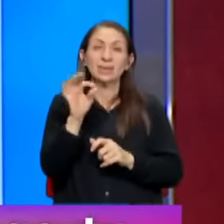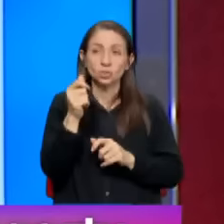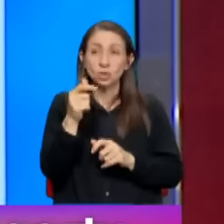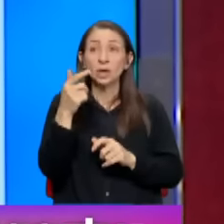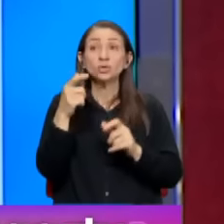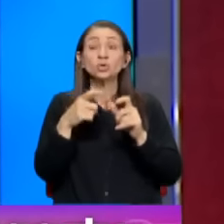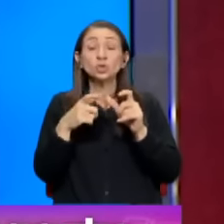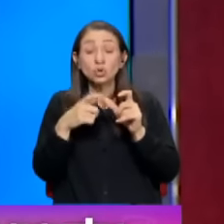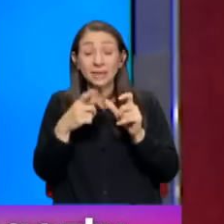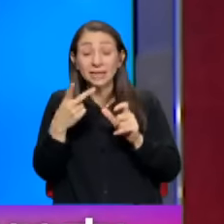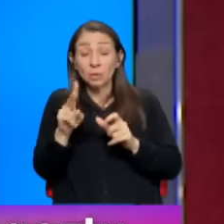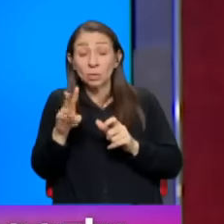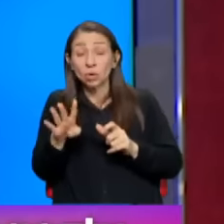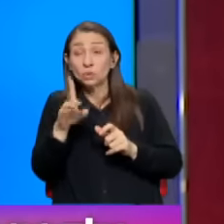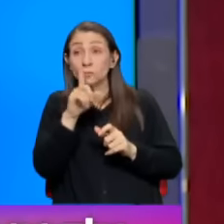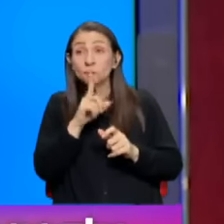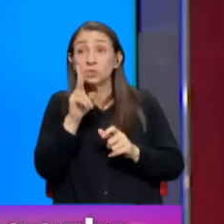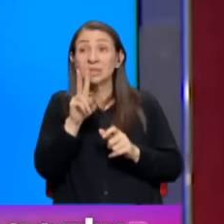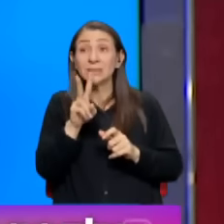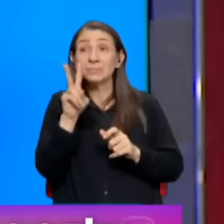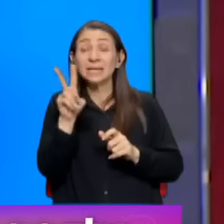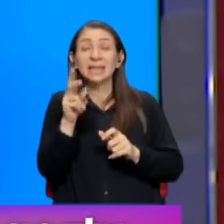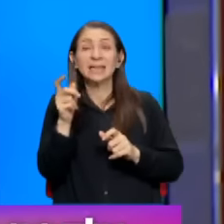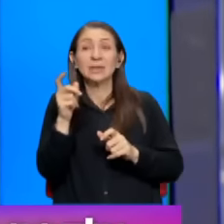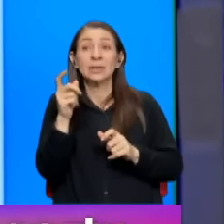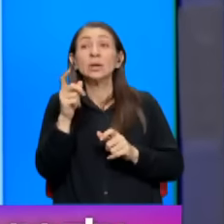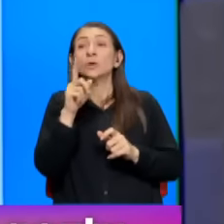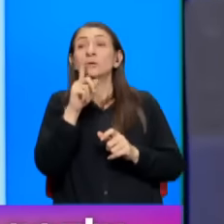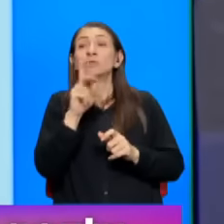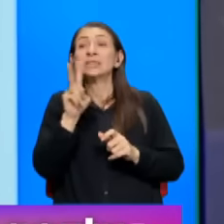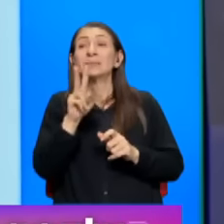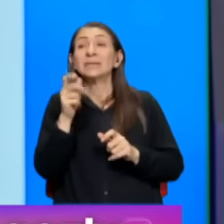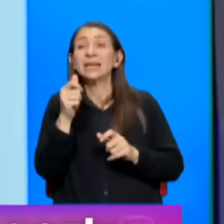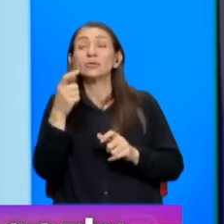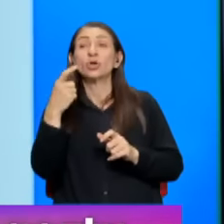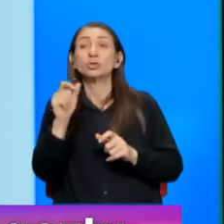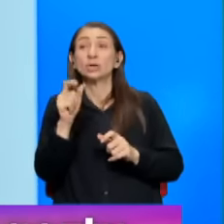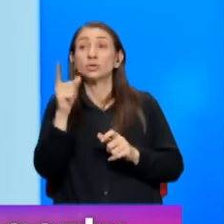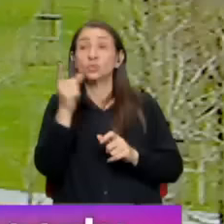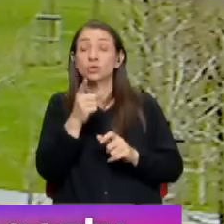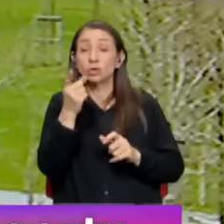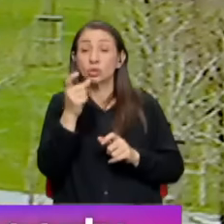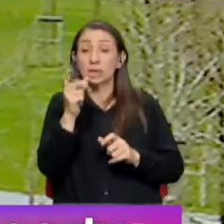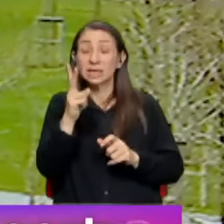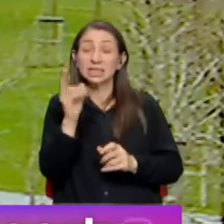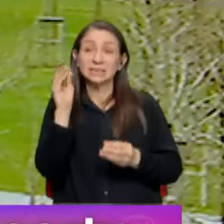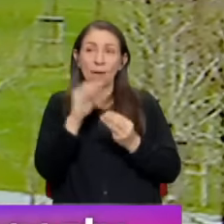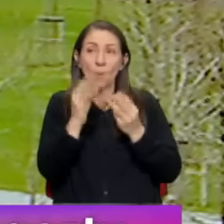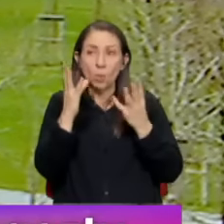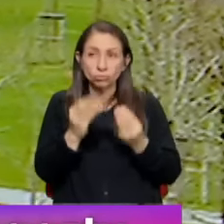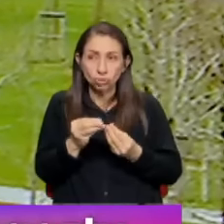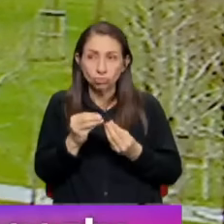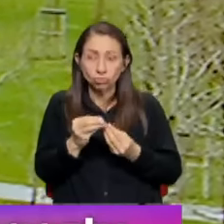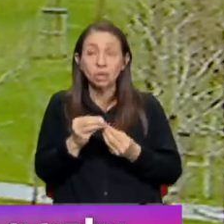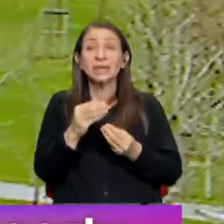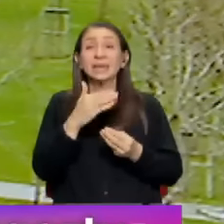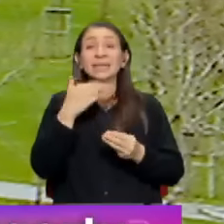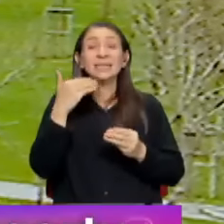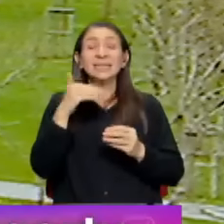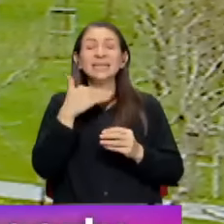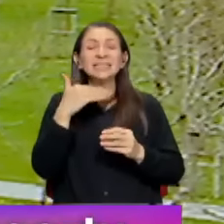Şubat 2024'te 120 lira 90 kuruş. %92'lik bir artış. Sonra